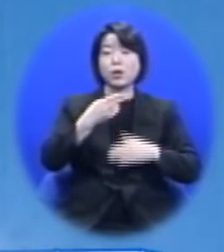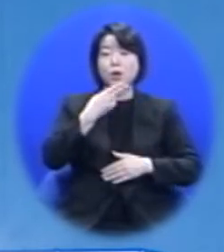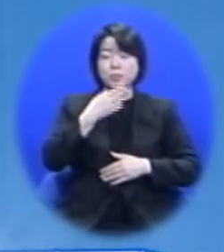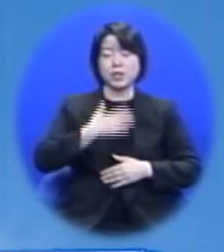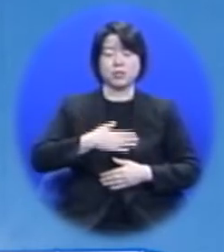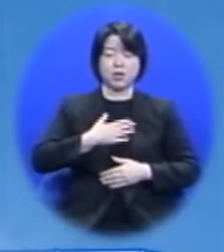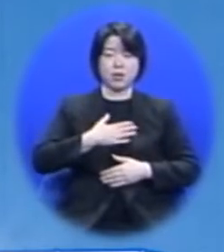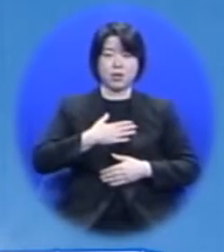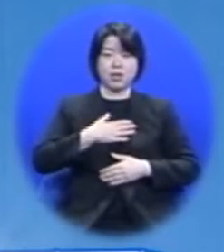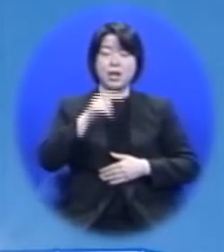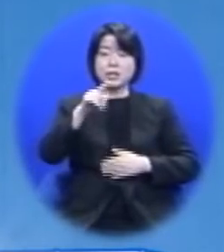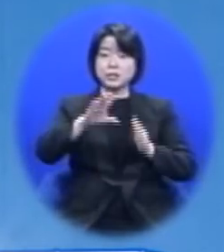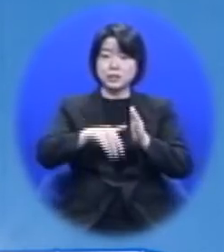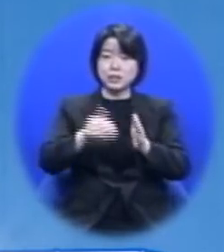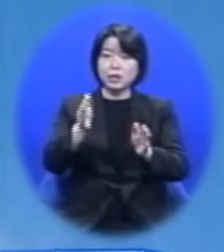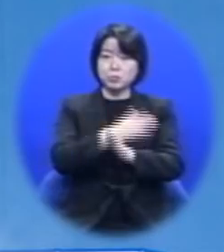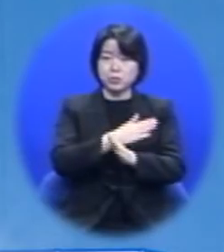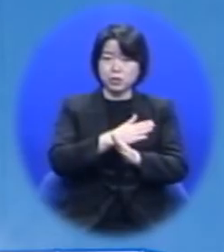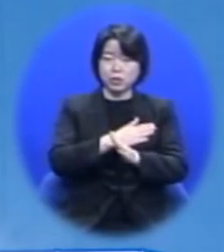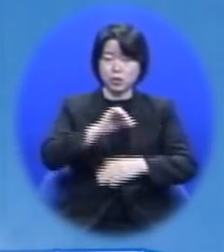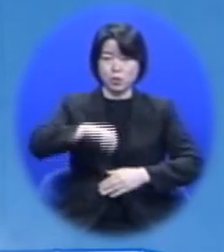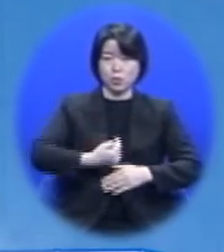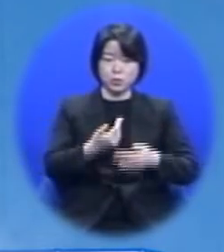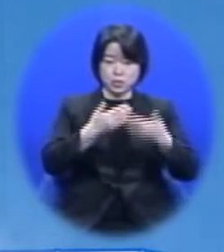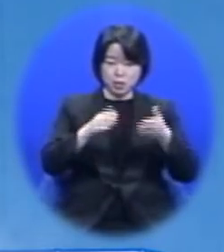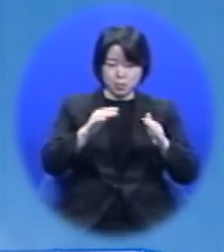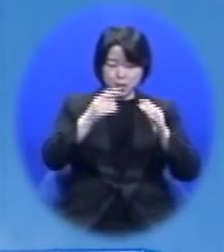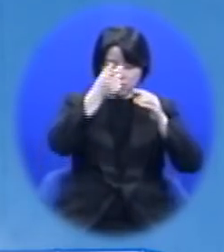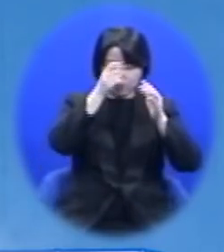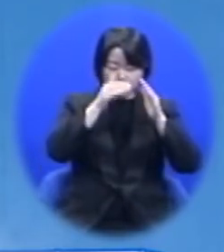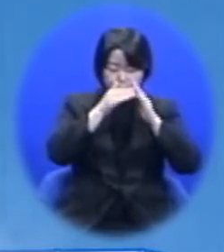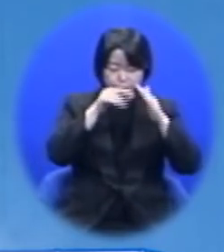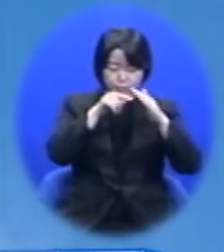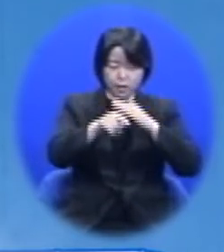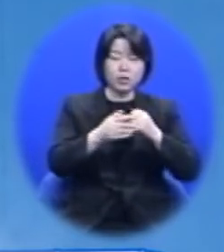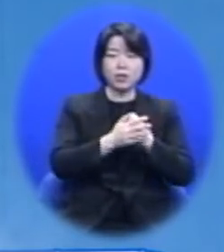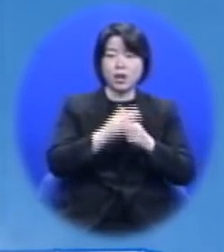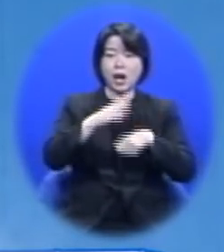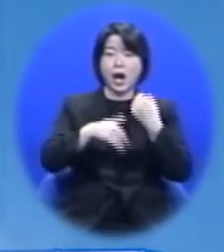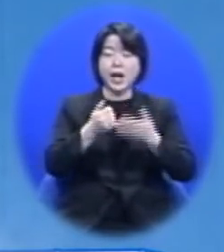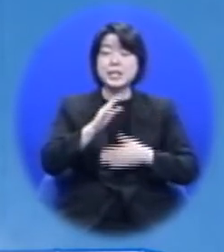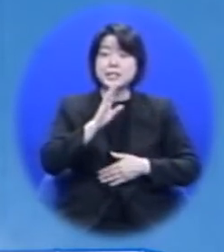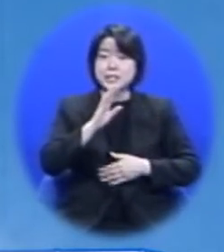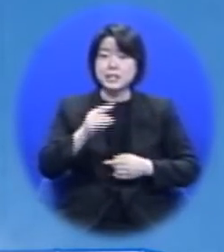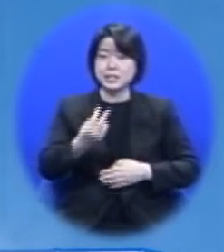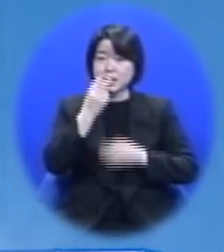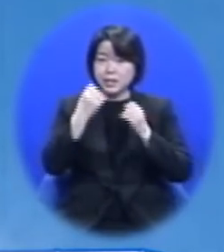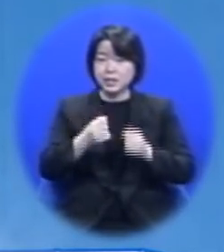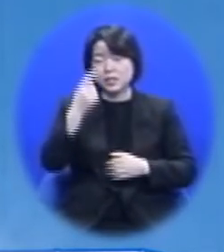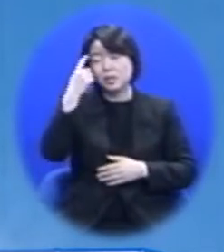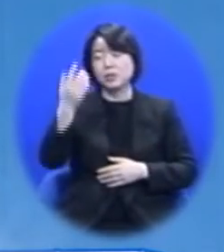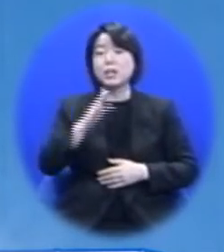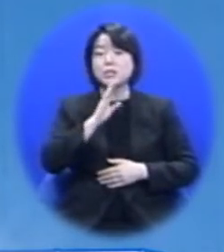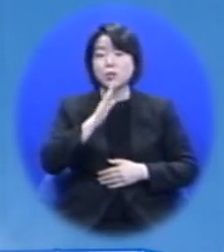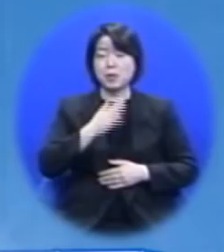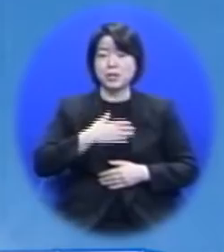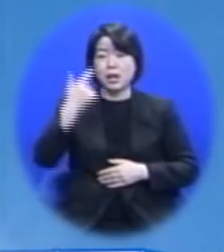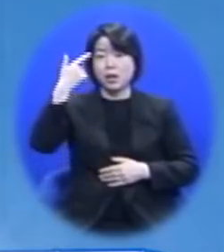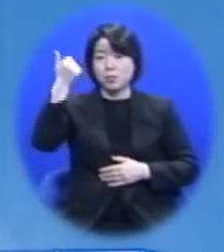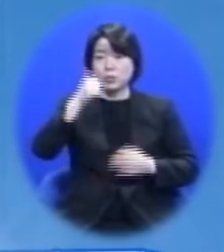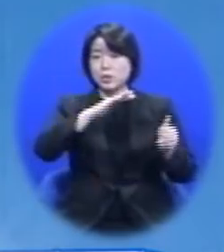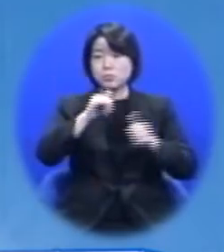들어가서 하나님께만 기도했어요. 하나님 진짜 살아계십니까? 정말 나를 목사로 부르셨습니까?